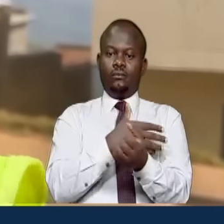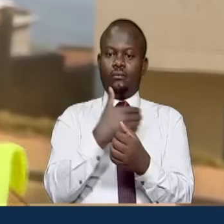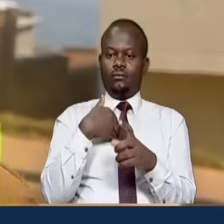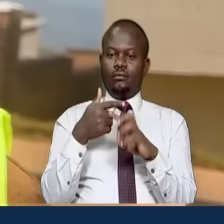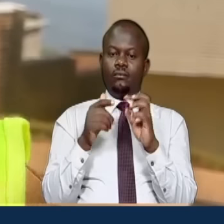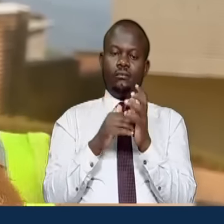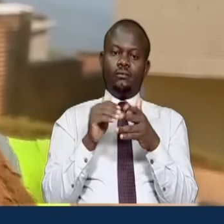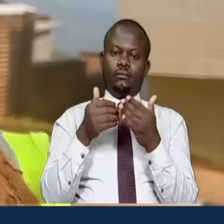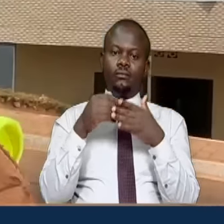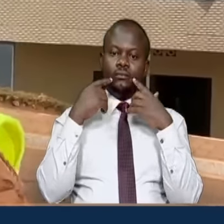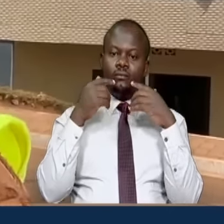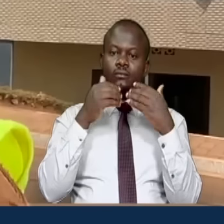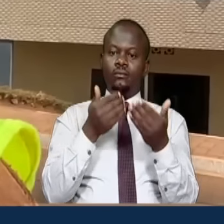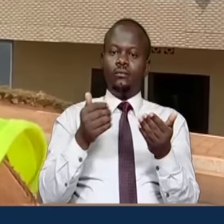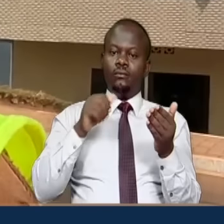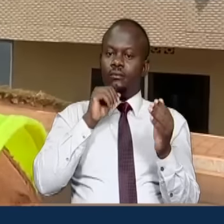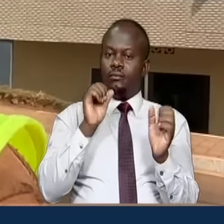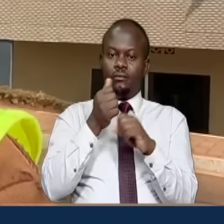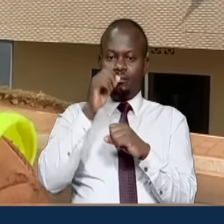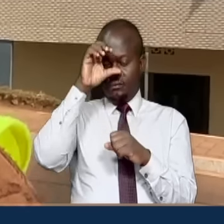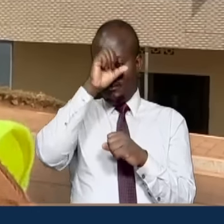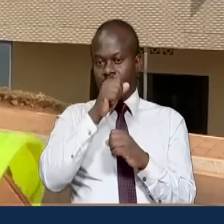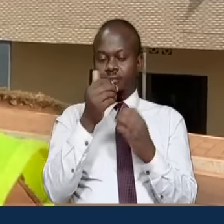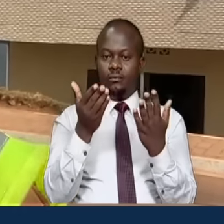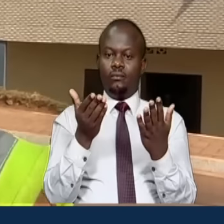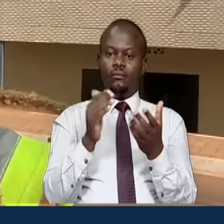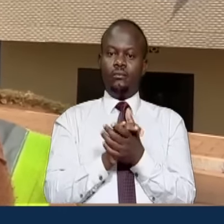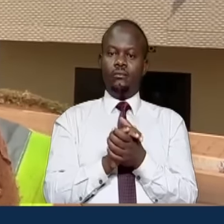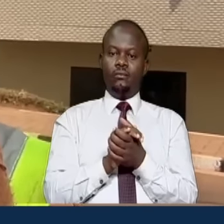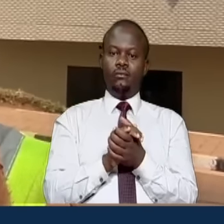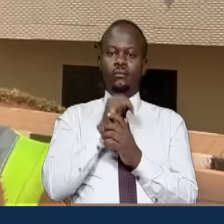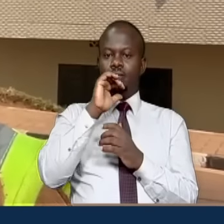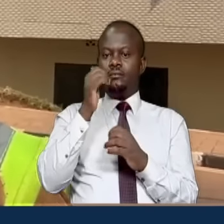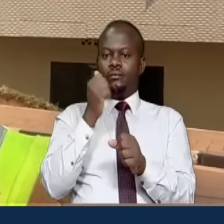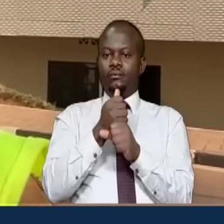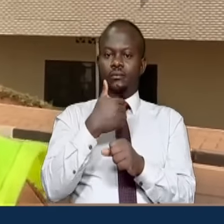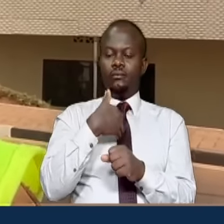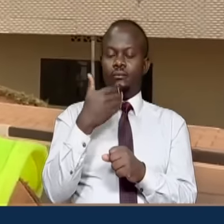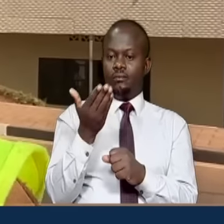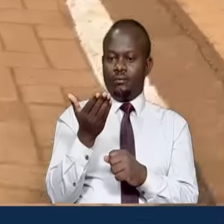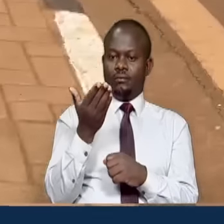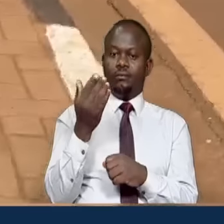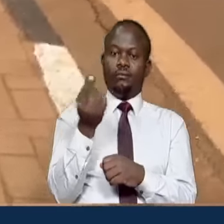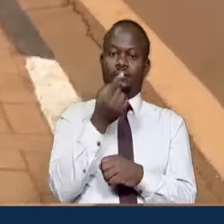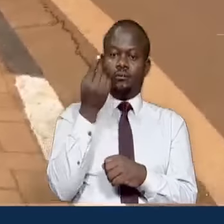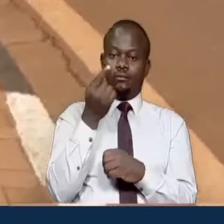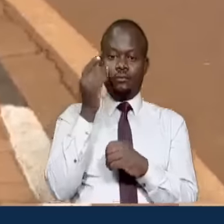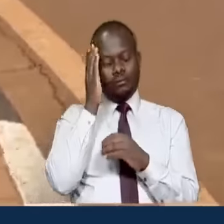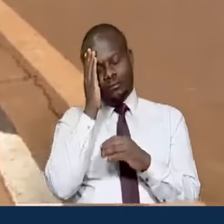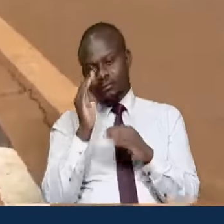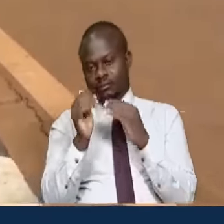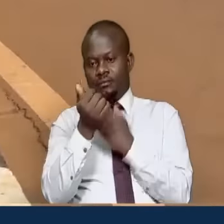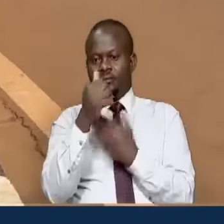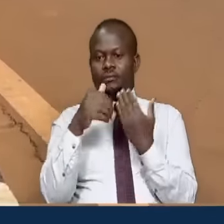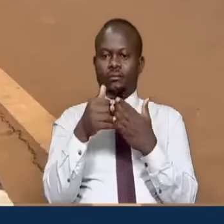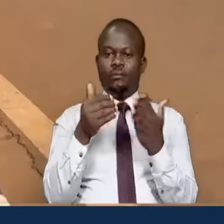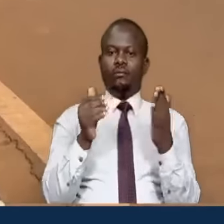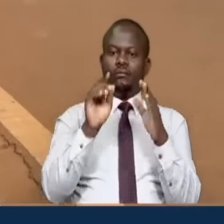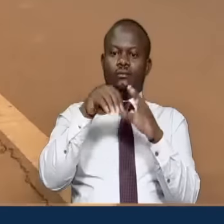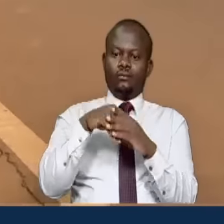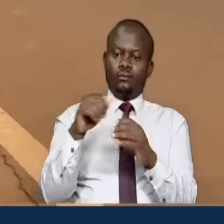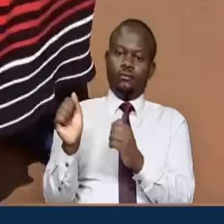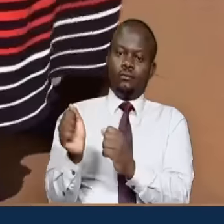bavuga ko umwana we adashobora kugwingira. Nta kandi kazi agira usibye kubyuka mu gitondo cya kare ajya